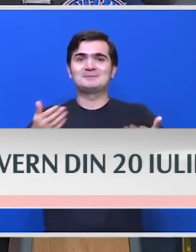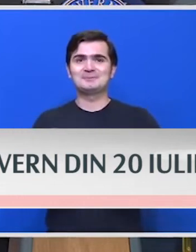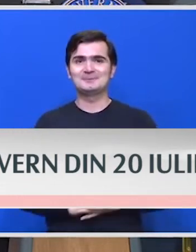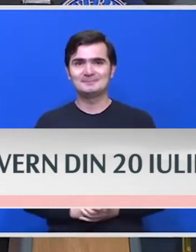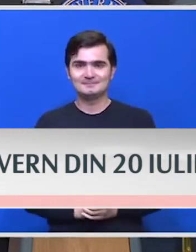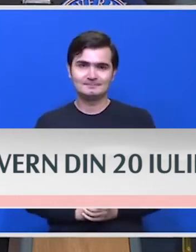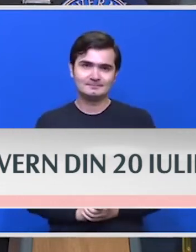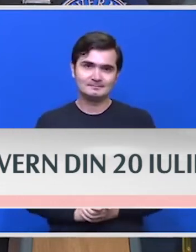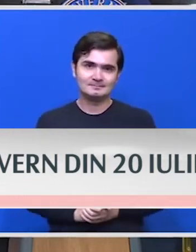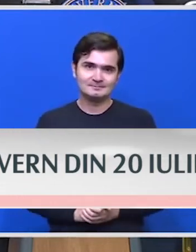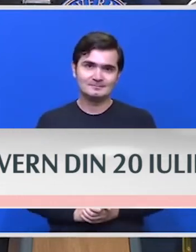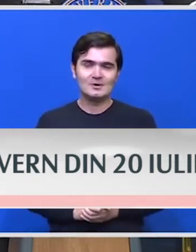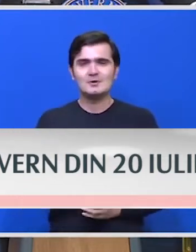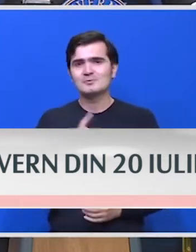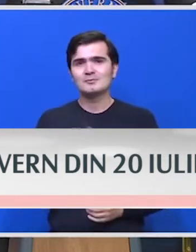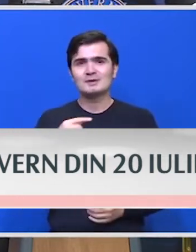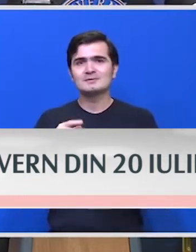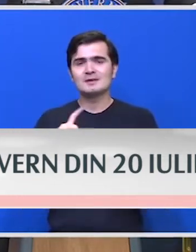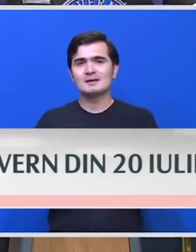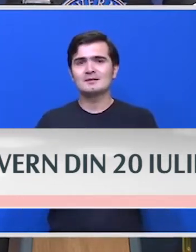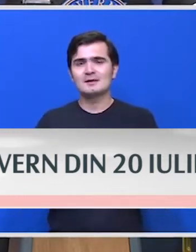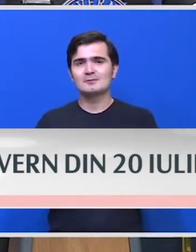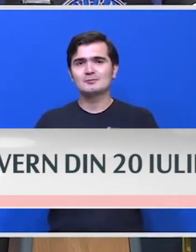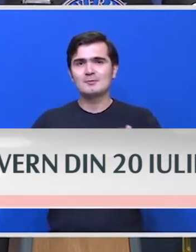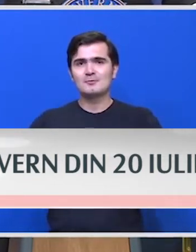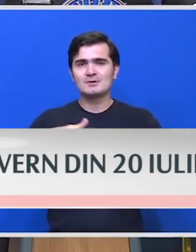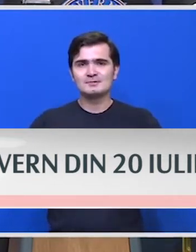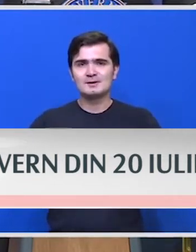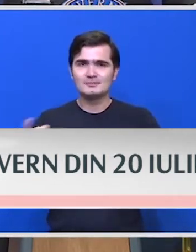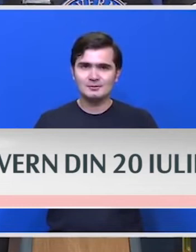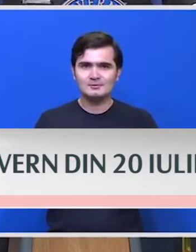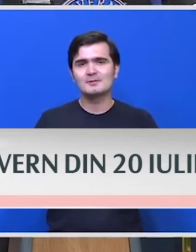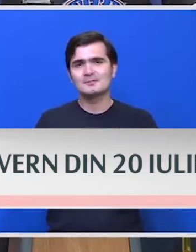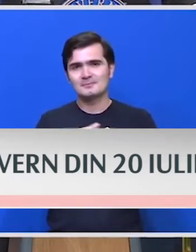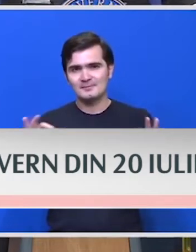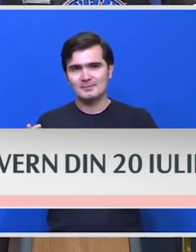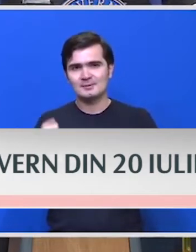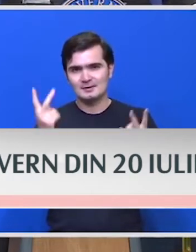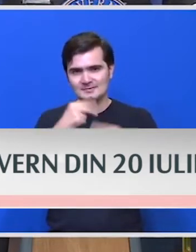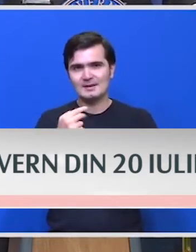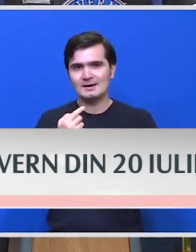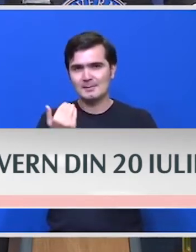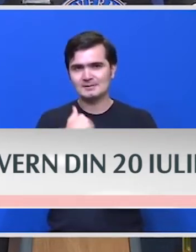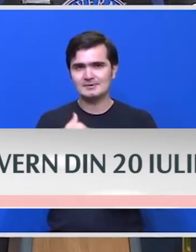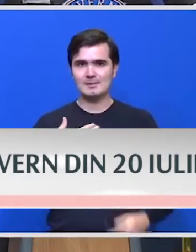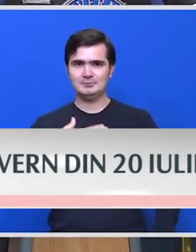neapărat Ministerului Cercetării și această zonă, pot să, cu permisiunea noastră, înțeleg că mi-ați adresat și mie această